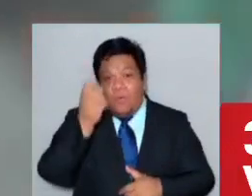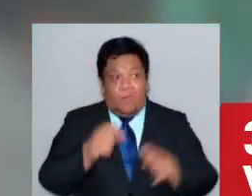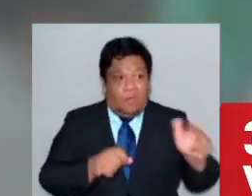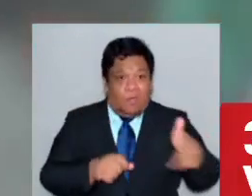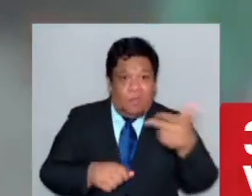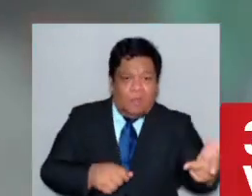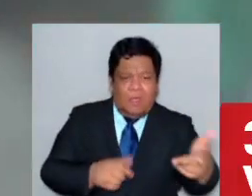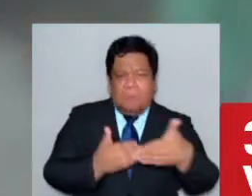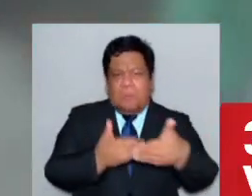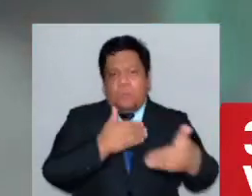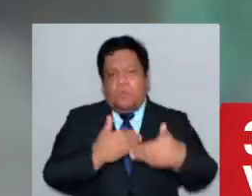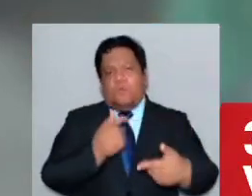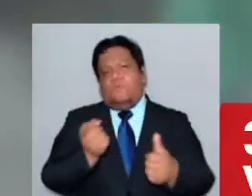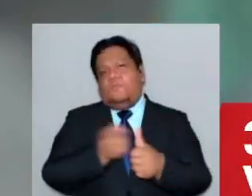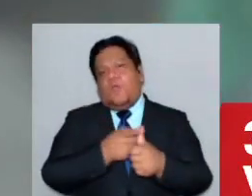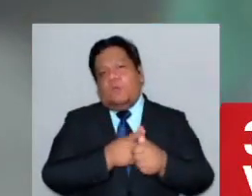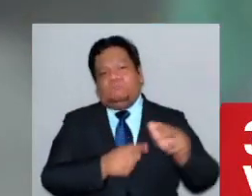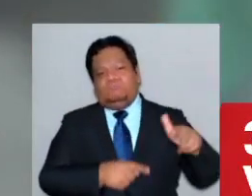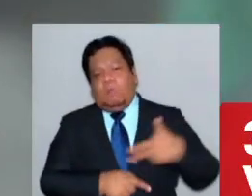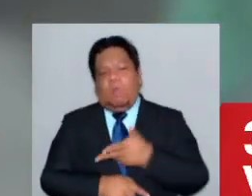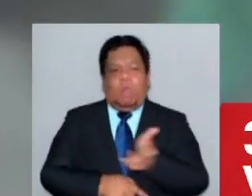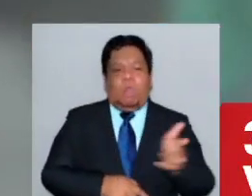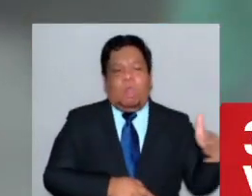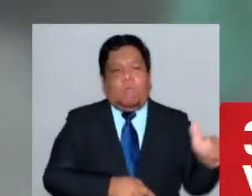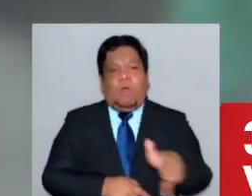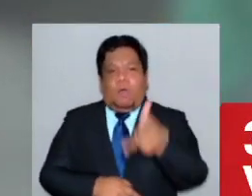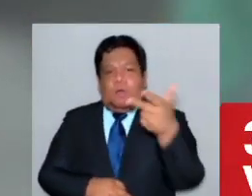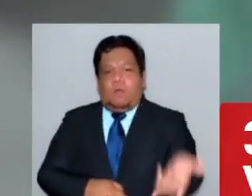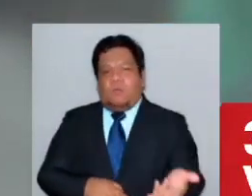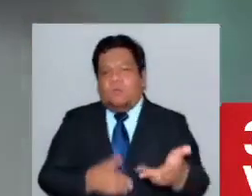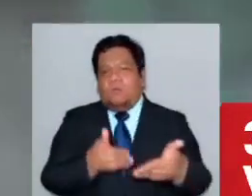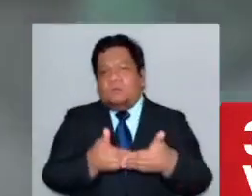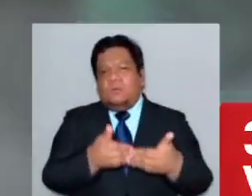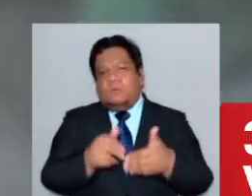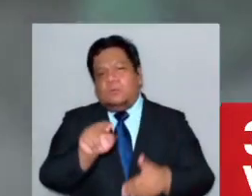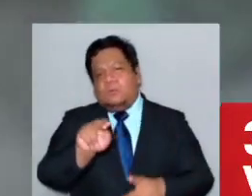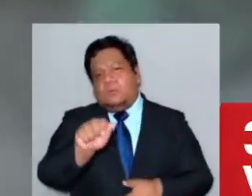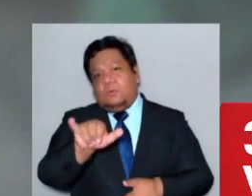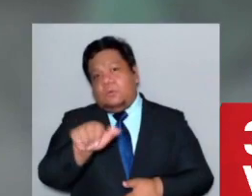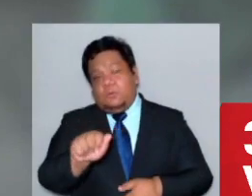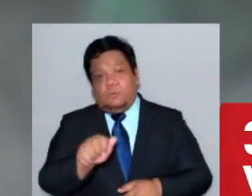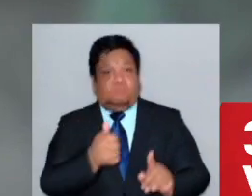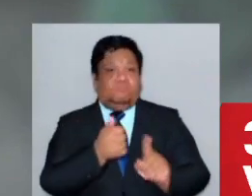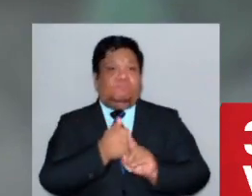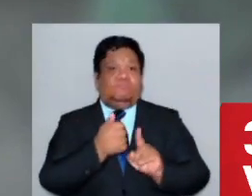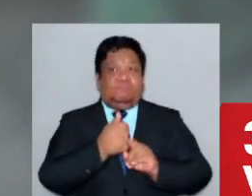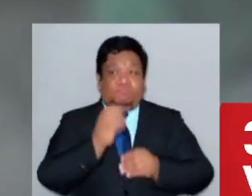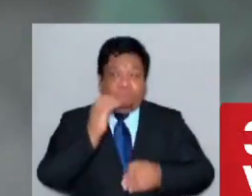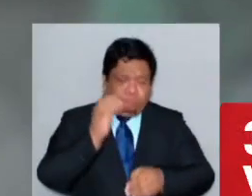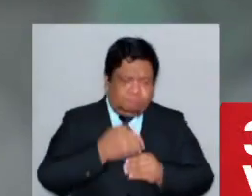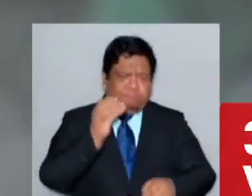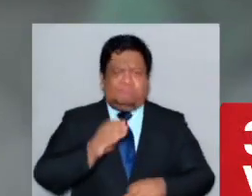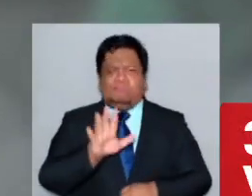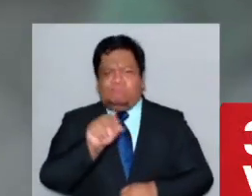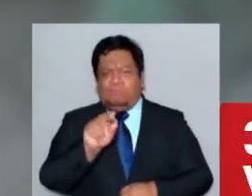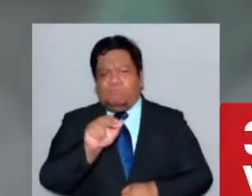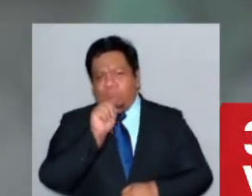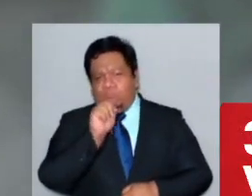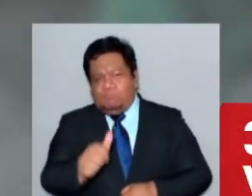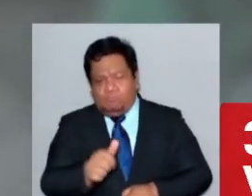sa bahagi ng Naiya Highway. Itinanggi ng driver na siya ay nakaidlip habang nagmamaneho. Hindi rin daw mabilis sa